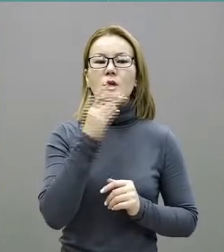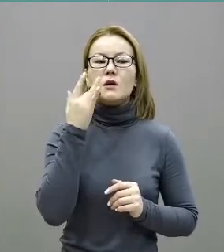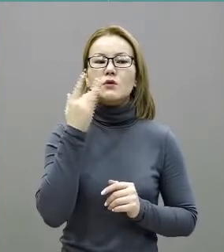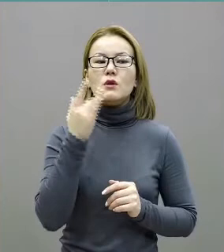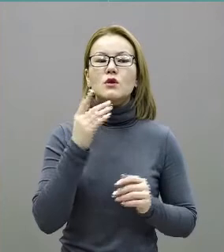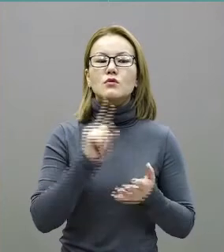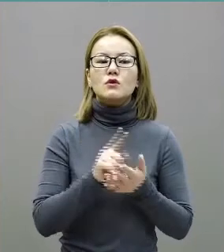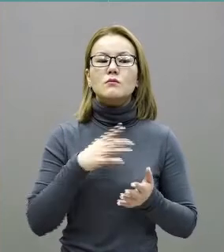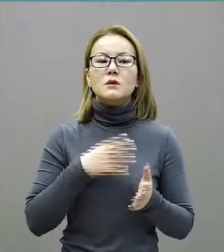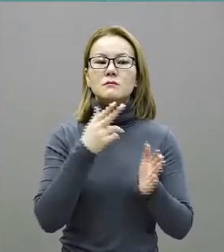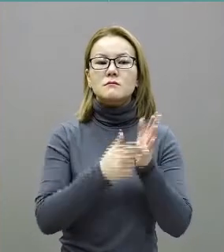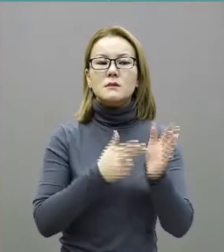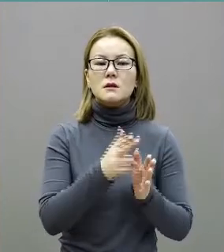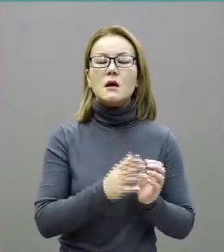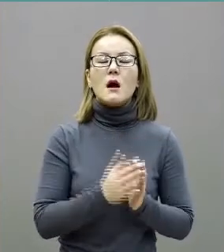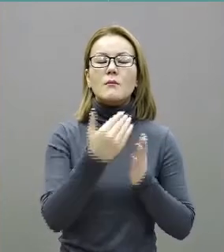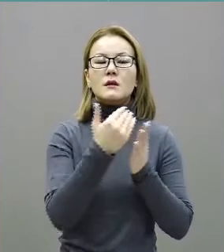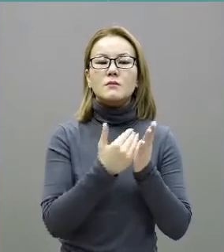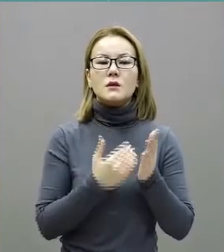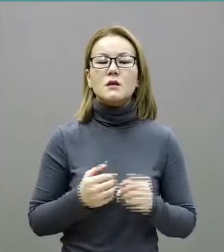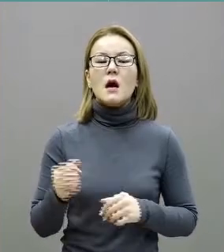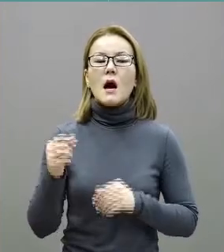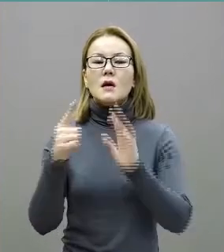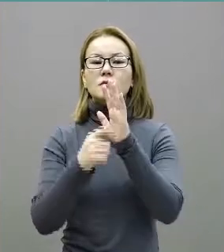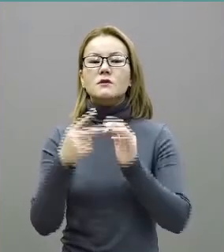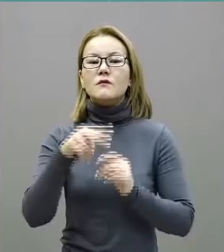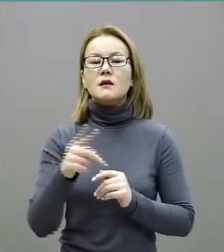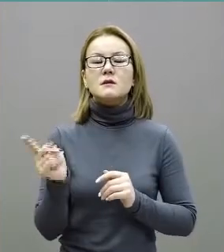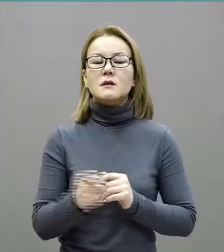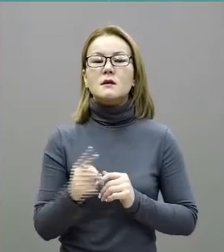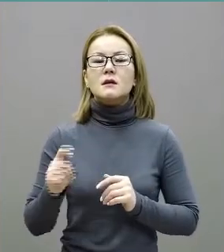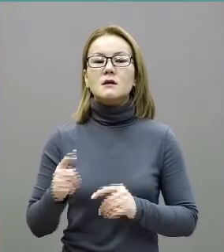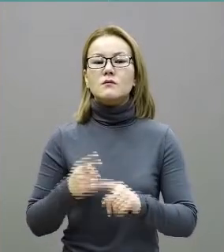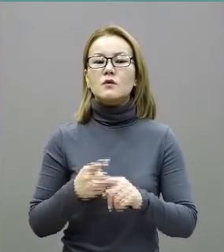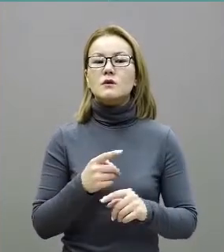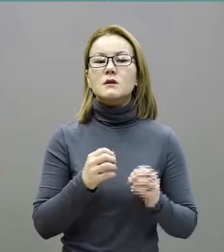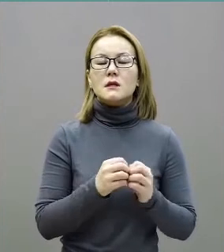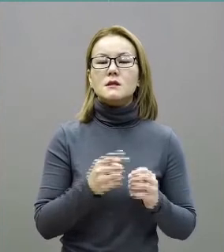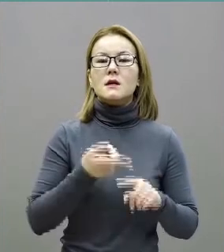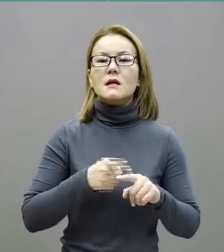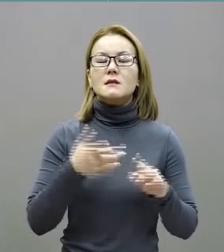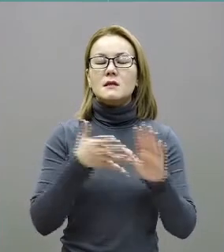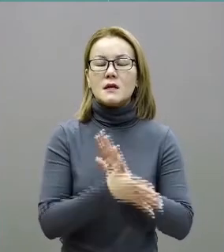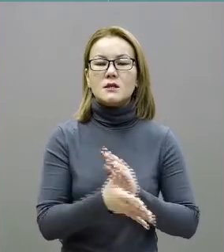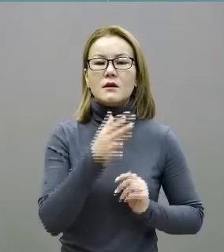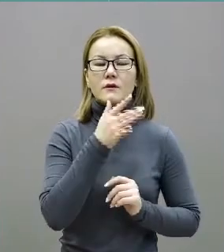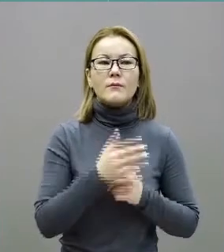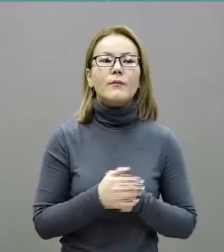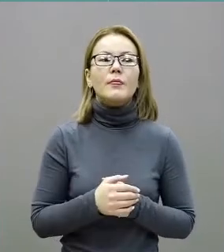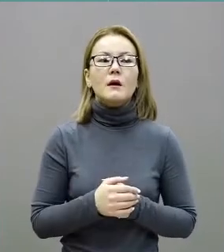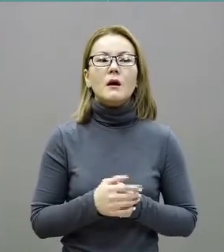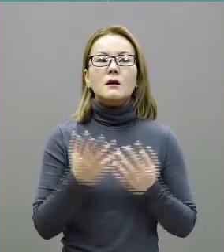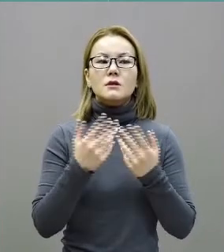расписанию 720 деленное на x плюс 10 это время затраченное поездом действительности получаем следующие